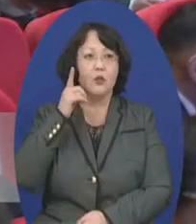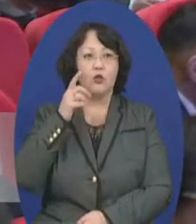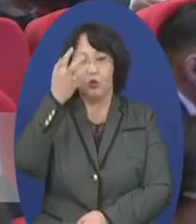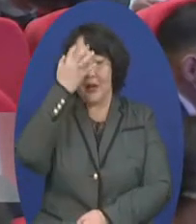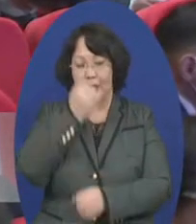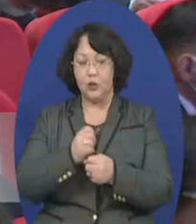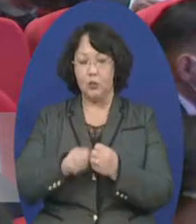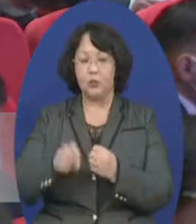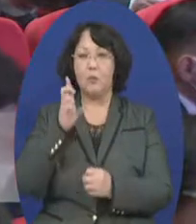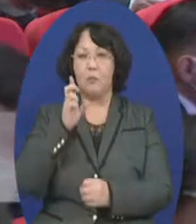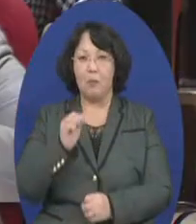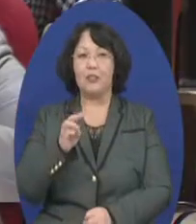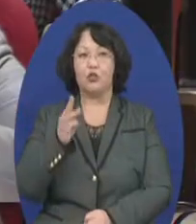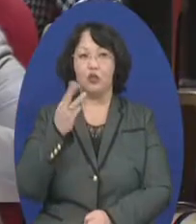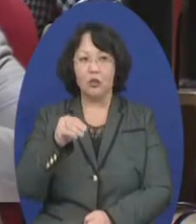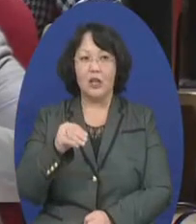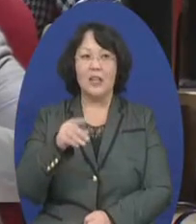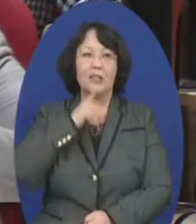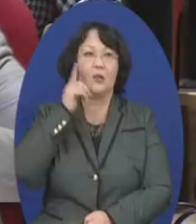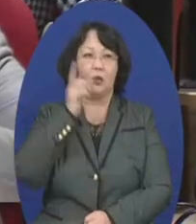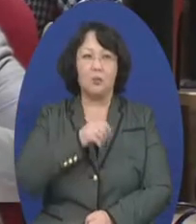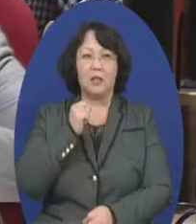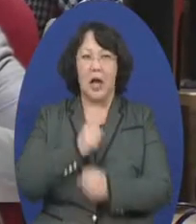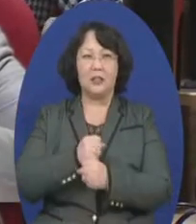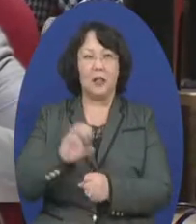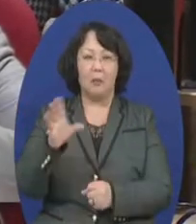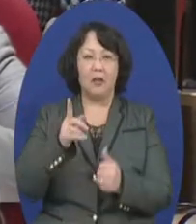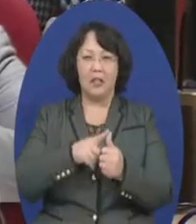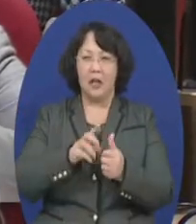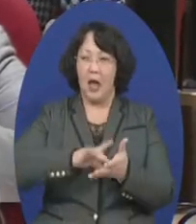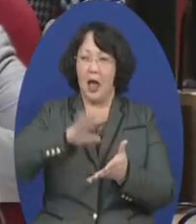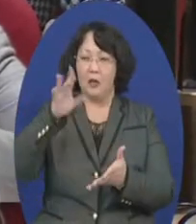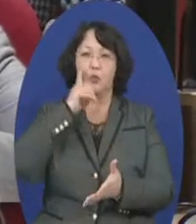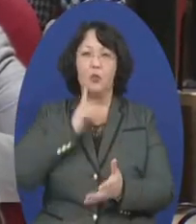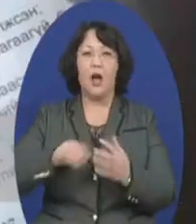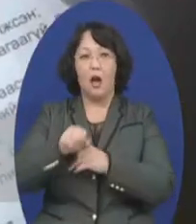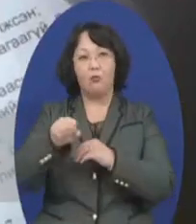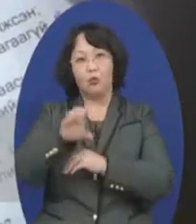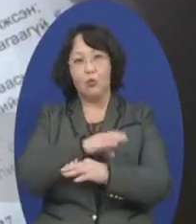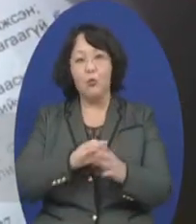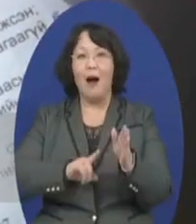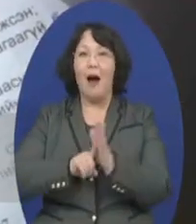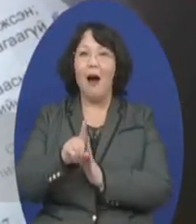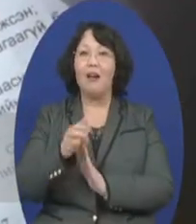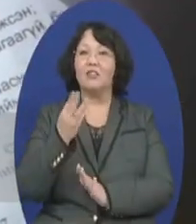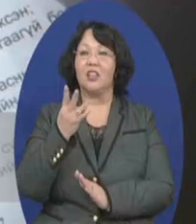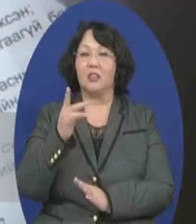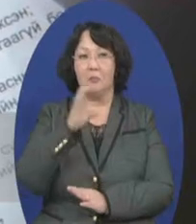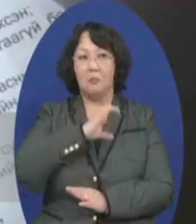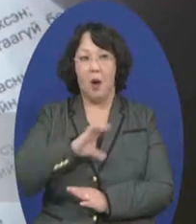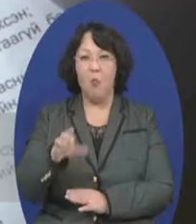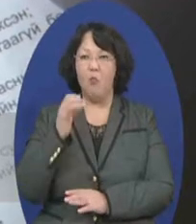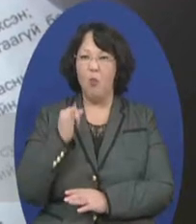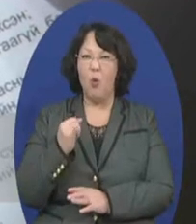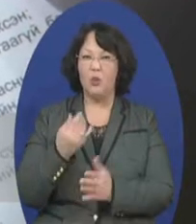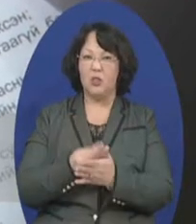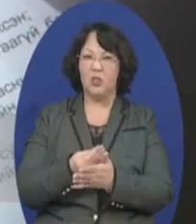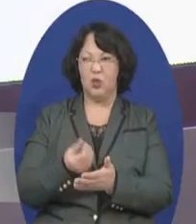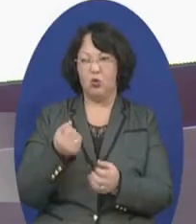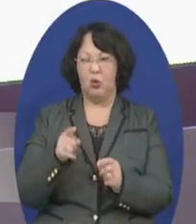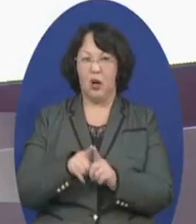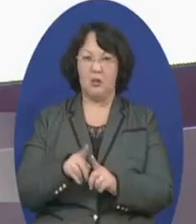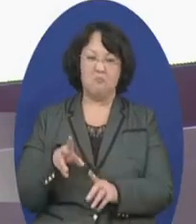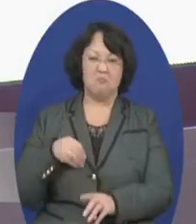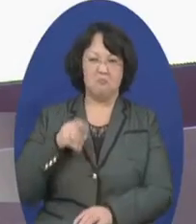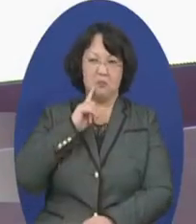баттарч залуучууд ажлаас илүү нэр хүндэд дуртай болсон. Аймаг эсвэл сумын анхан шатны байгууллагад ажиллах нь тэдэнд муу жишг шиг санагддаг бах. Яг